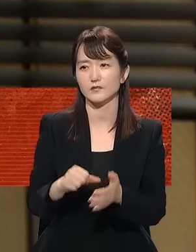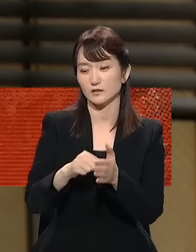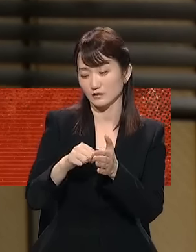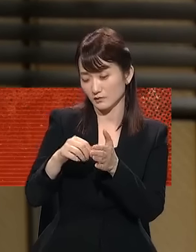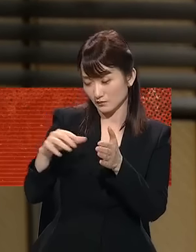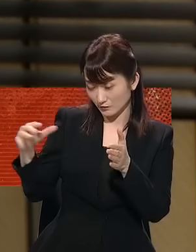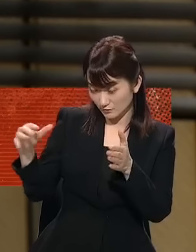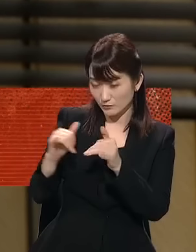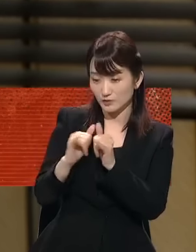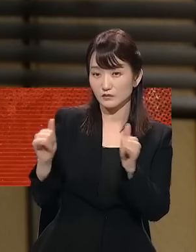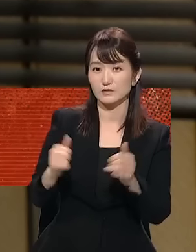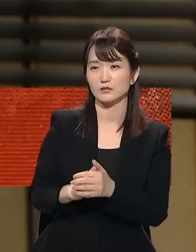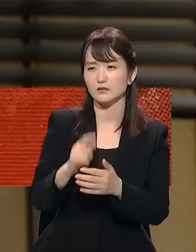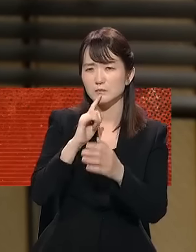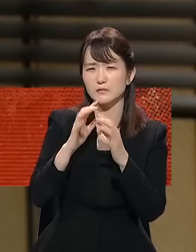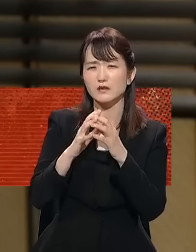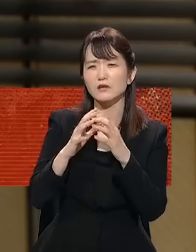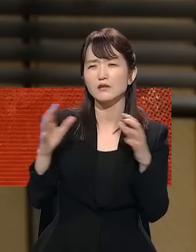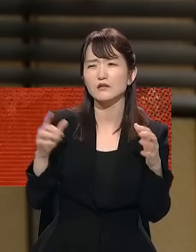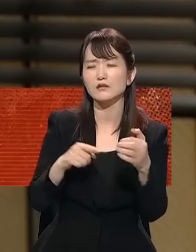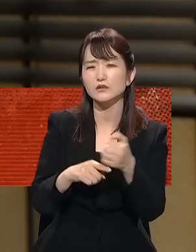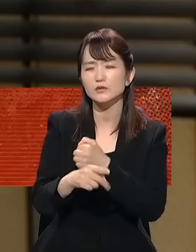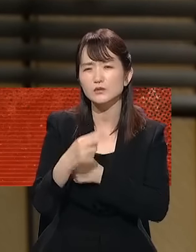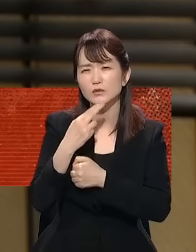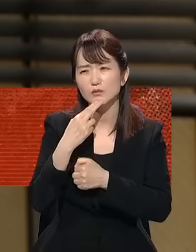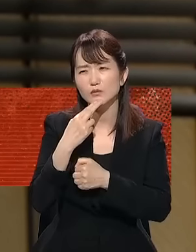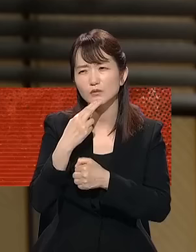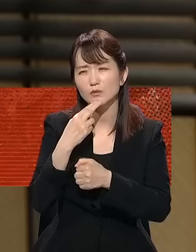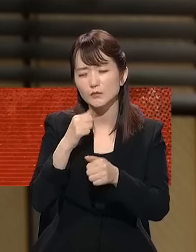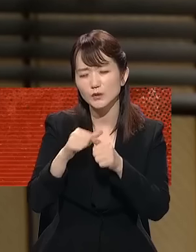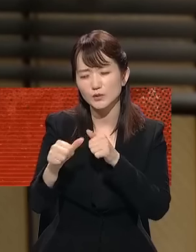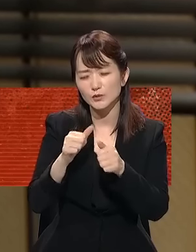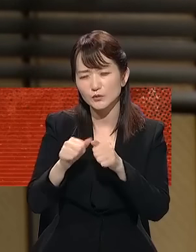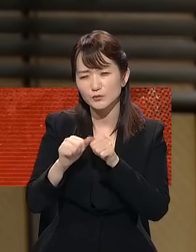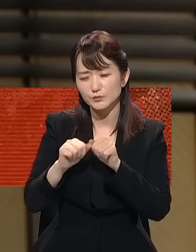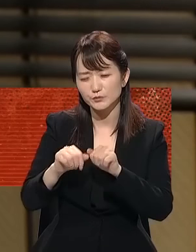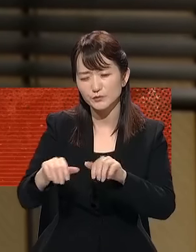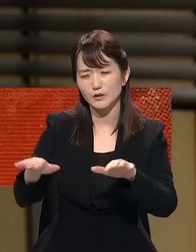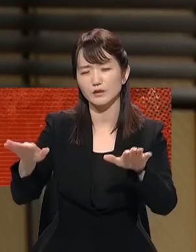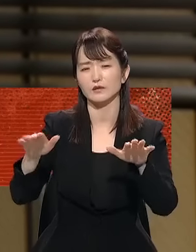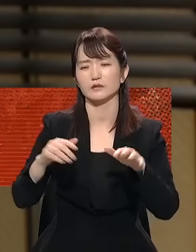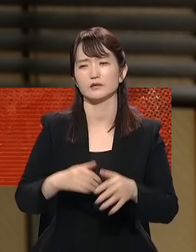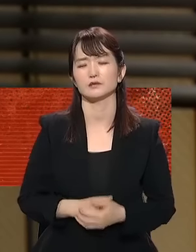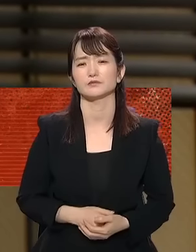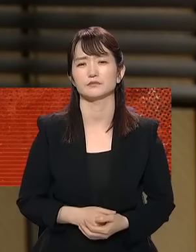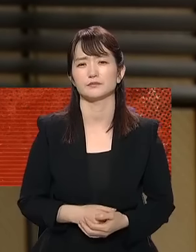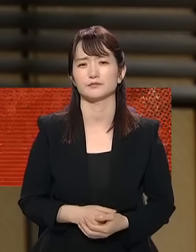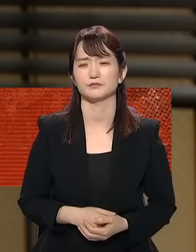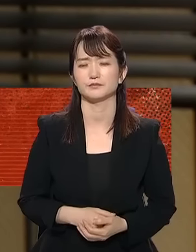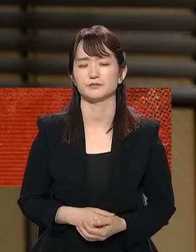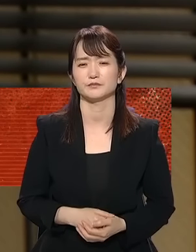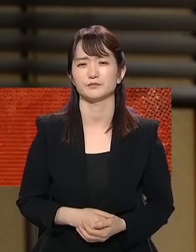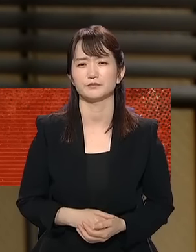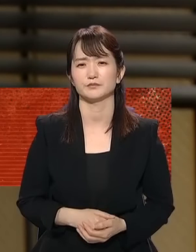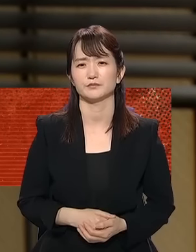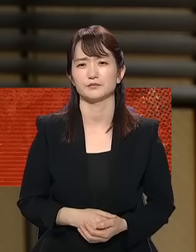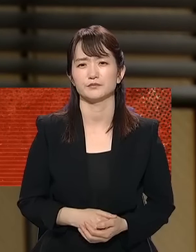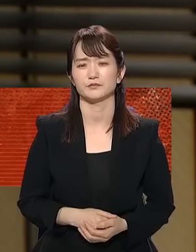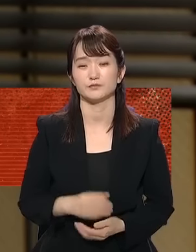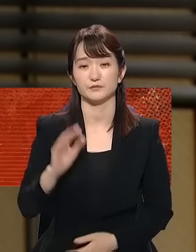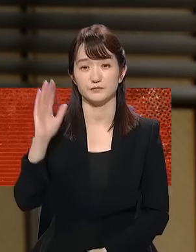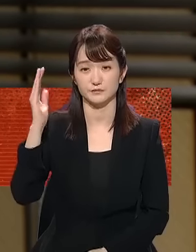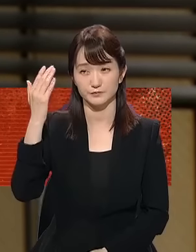대해서 자꾸 뭔가 불거지면 근거 없는 소문들을 막 만들어 내고 그게 콘텐츠인 것처럼 생산하는 그런 경우들이 있지 않습니까